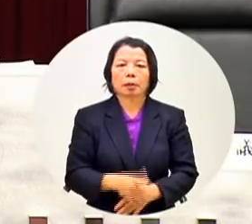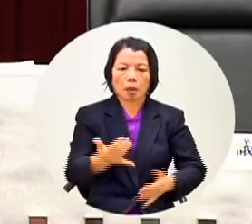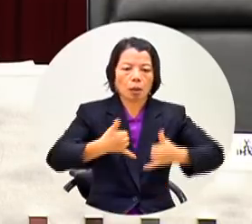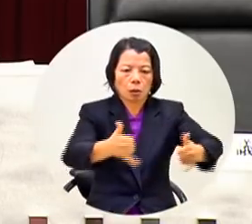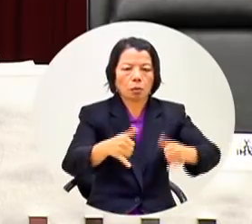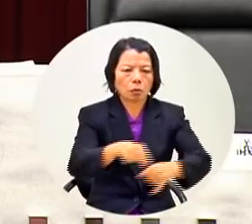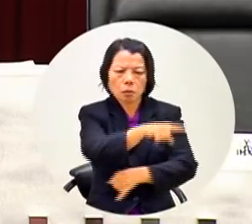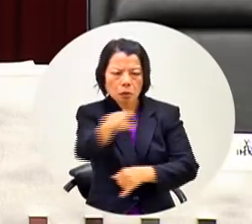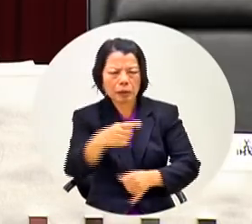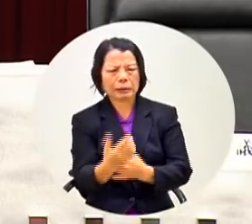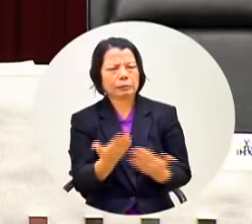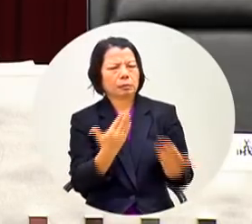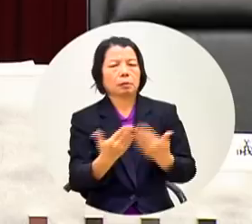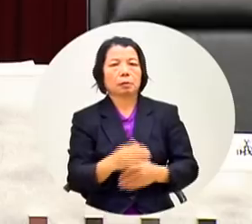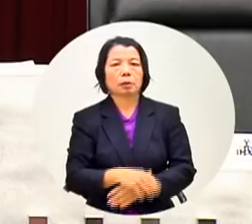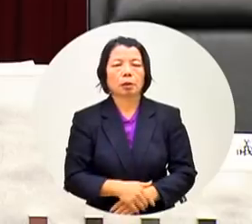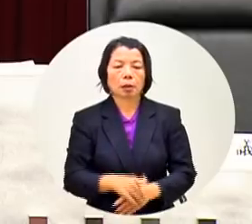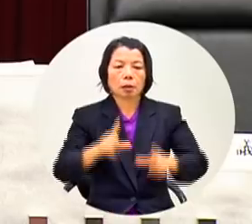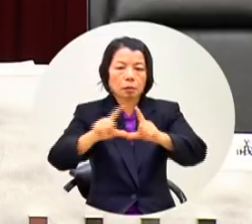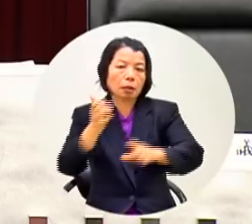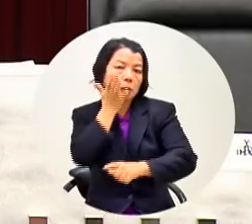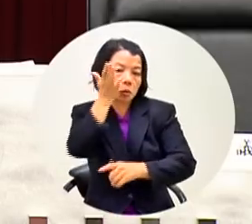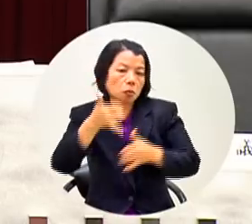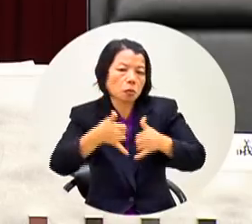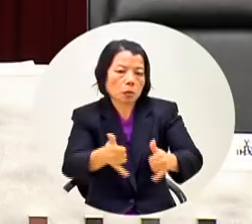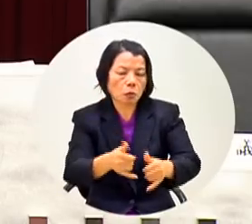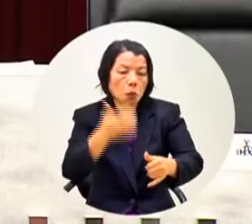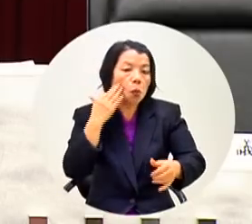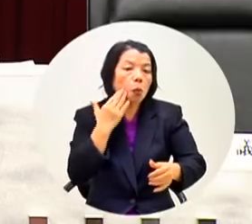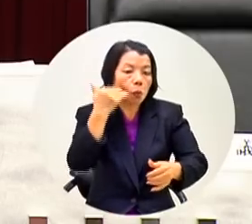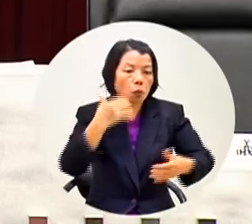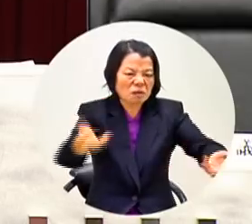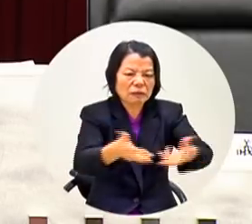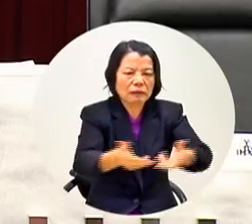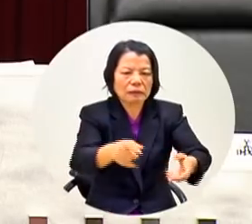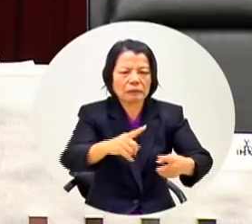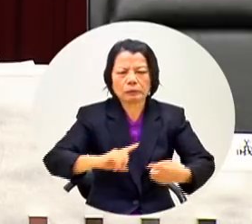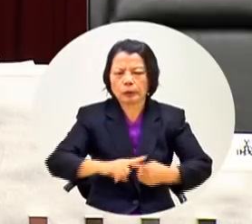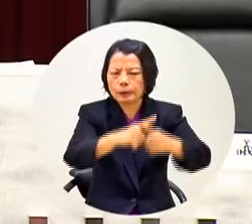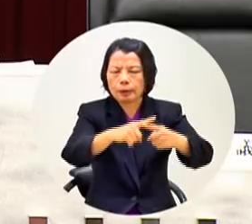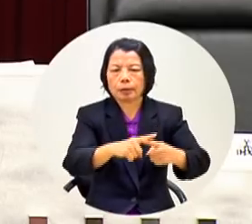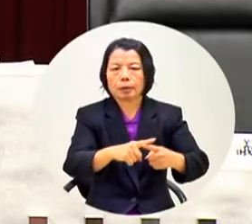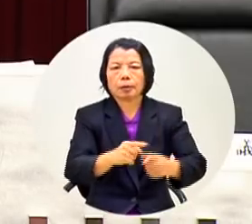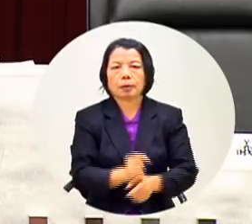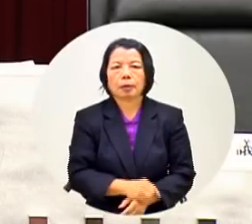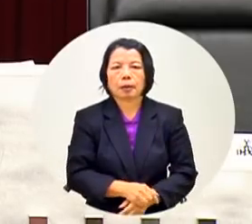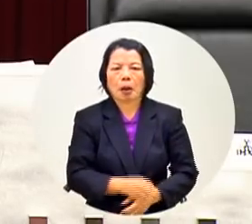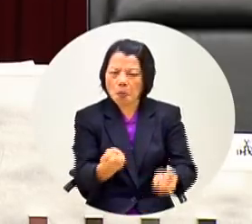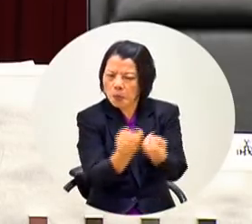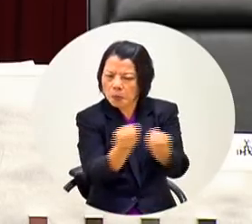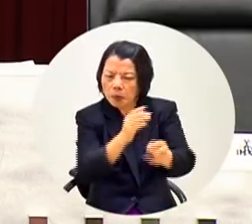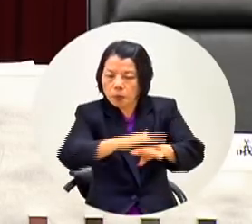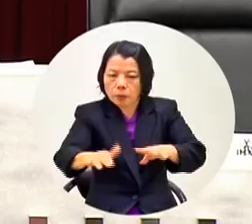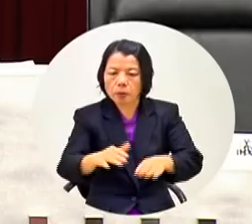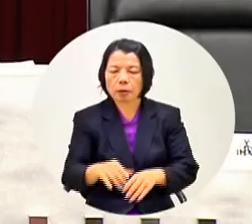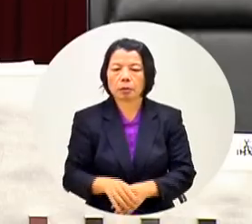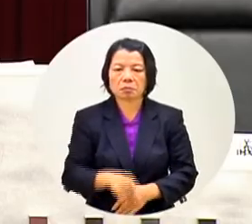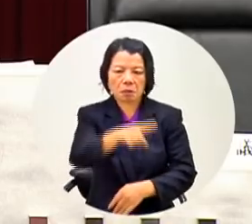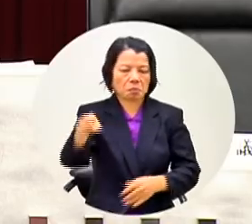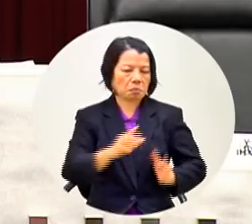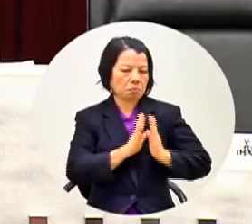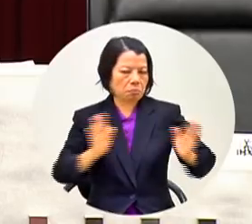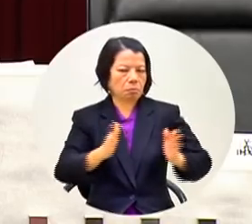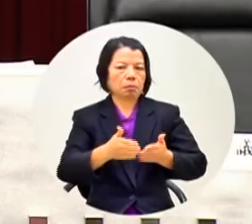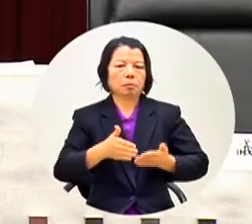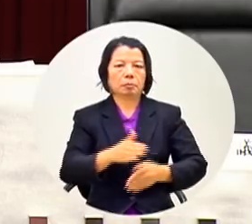路迄都落都稳死无活诶，大家较唔较提出较客观诶，对不对？该检讨检